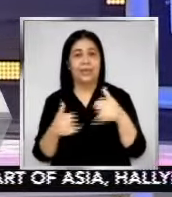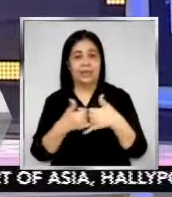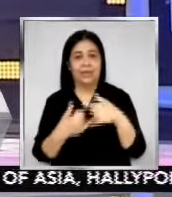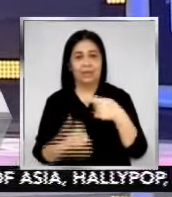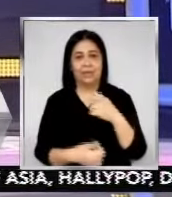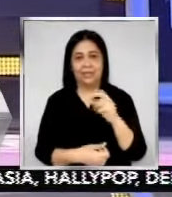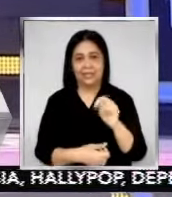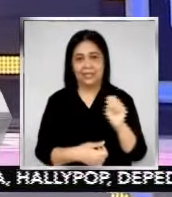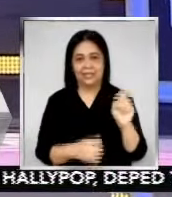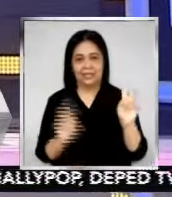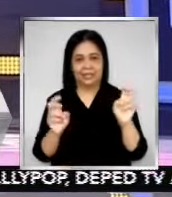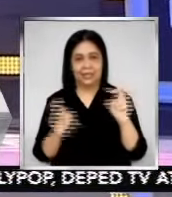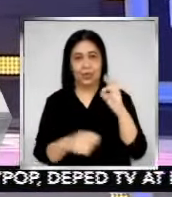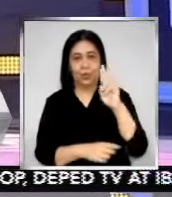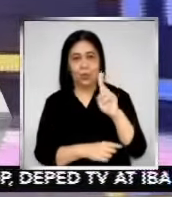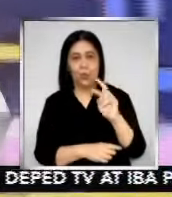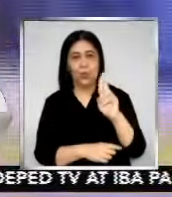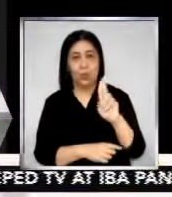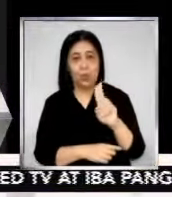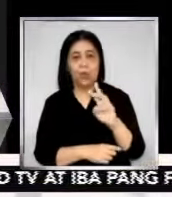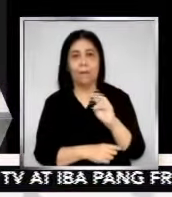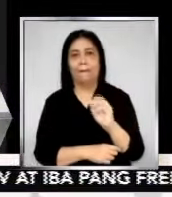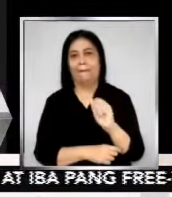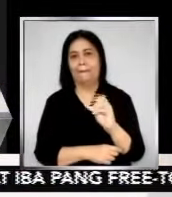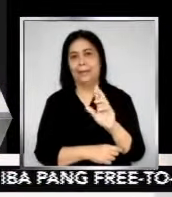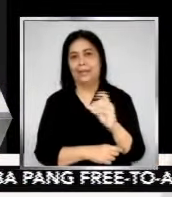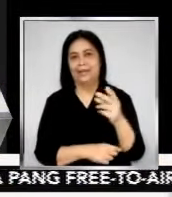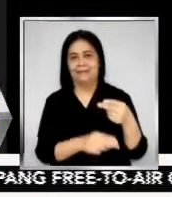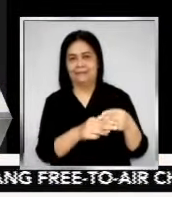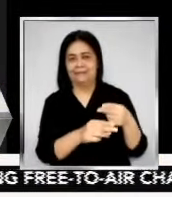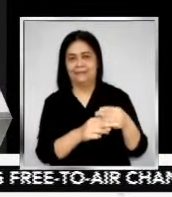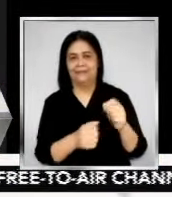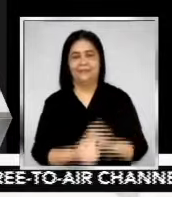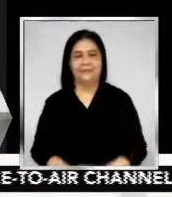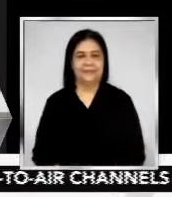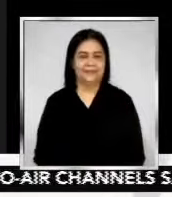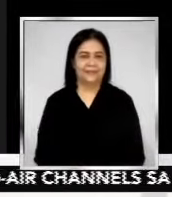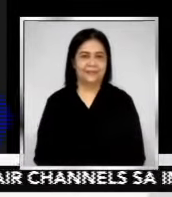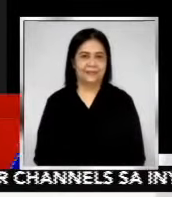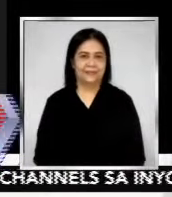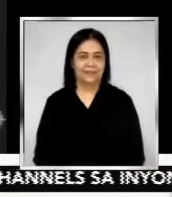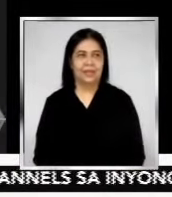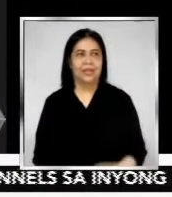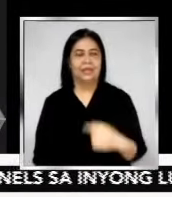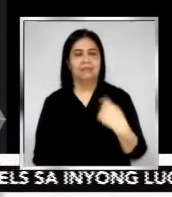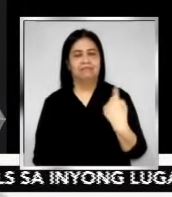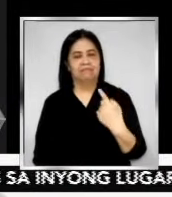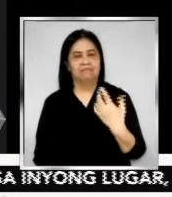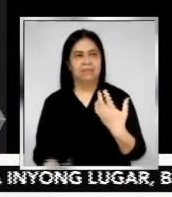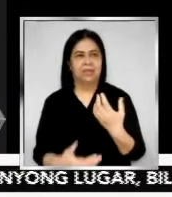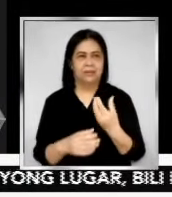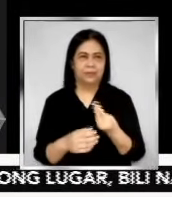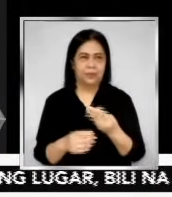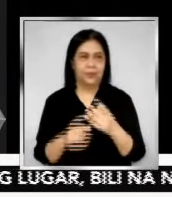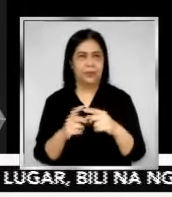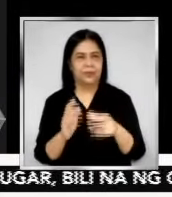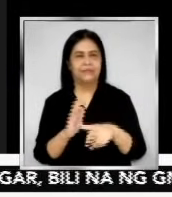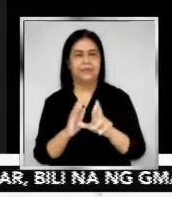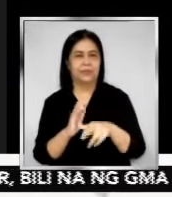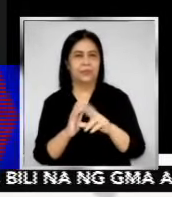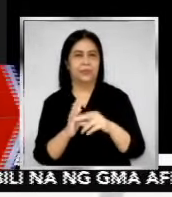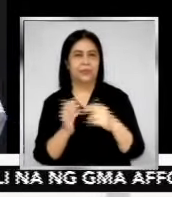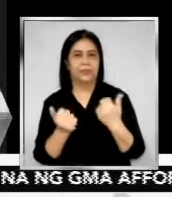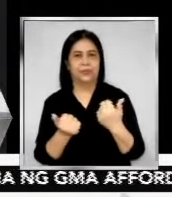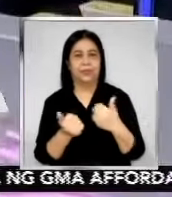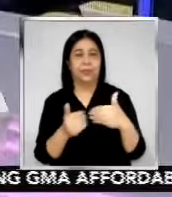Ruru Madrid! And it only takes a few reviews sa before the